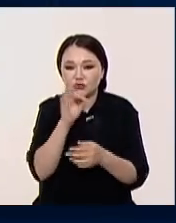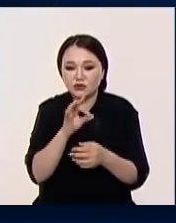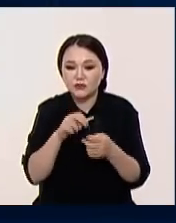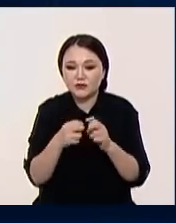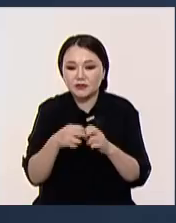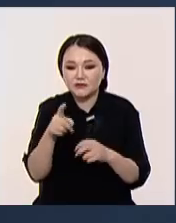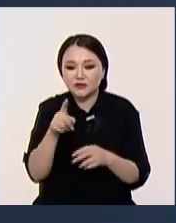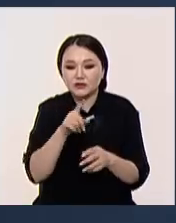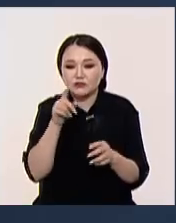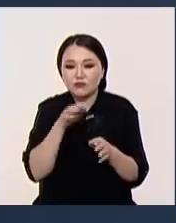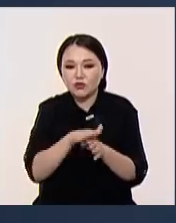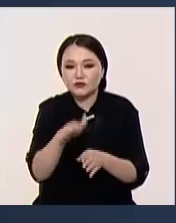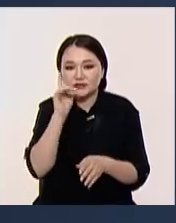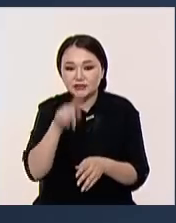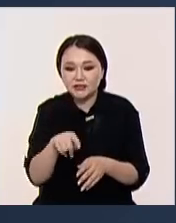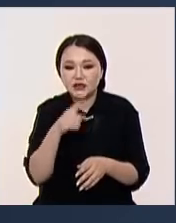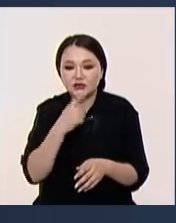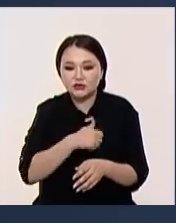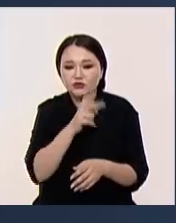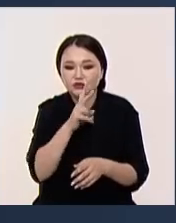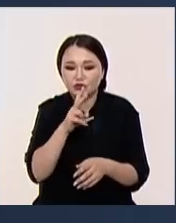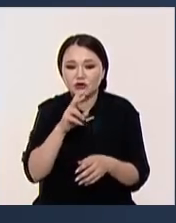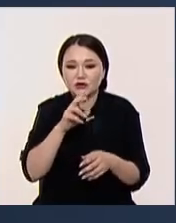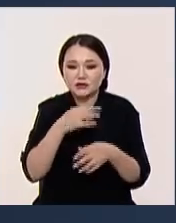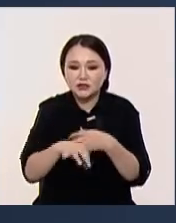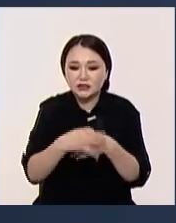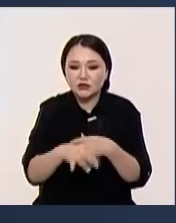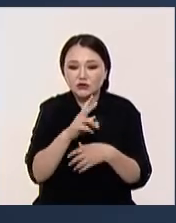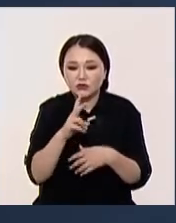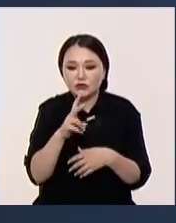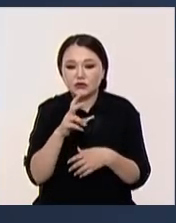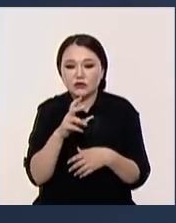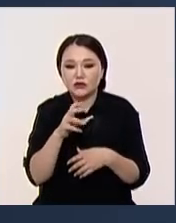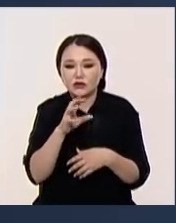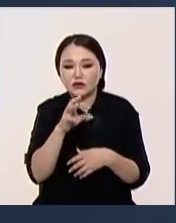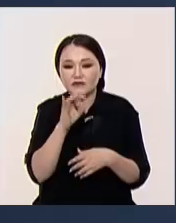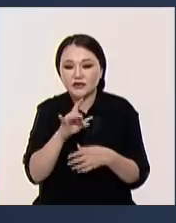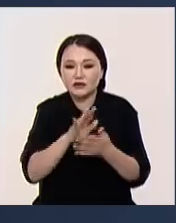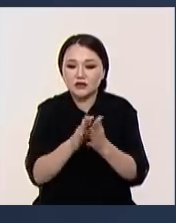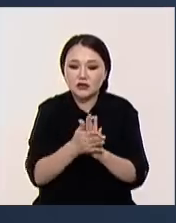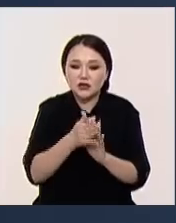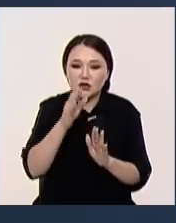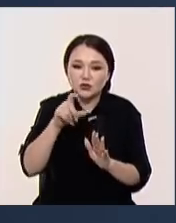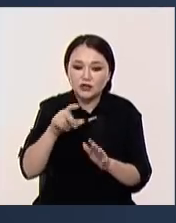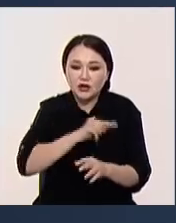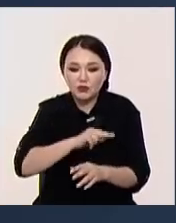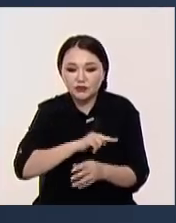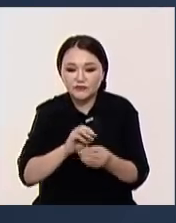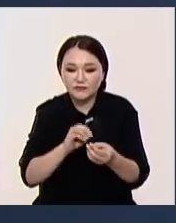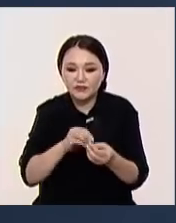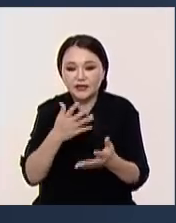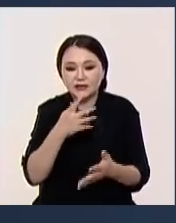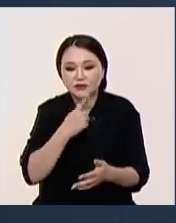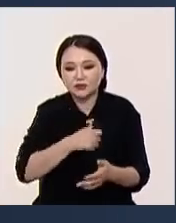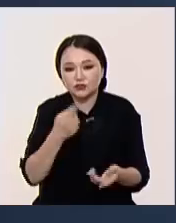білесіз қой. Айтыңызшы, әскерде кімдер әлімжеттікке барады? Офицерлер ме, келісімшартпен жүргендер ме, жоқ әлде сарбаздардың өздері бір-біріне